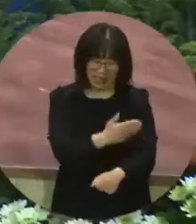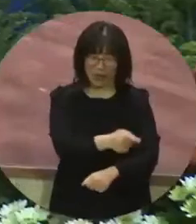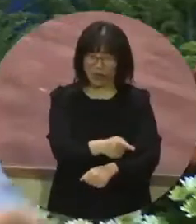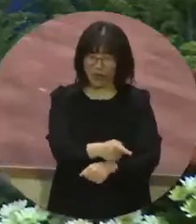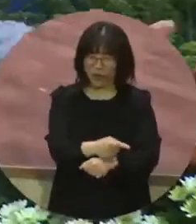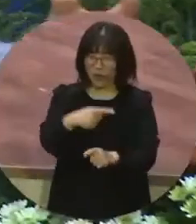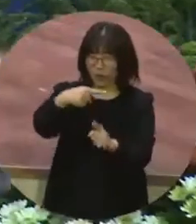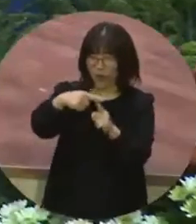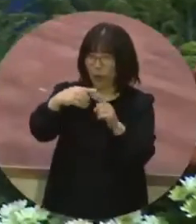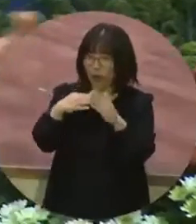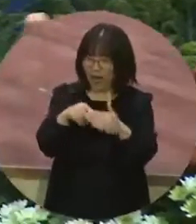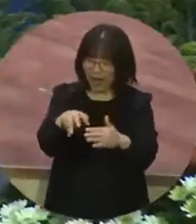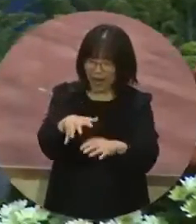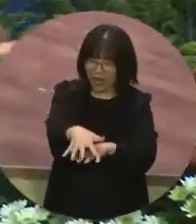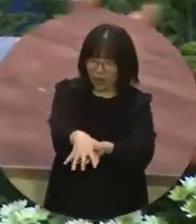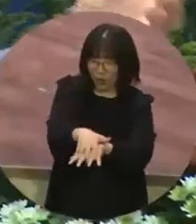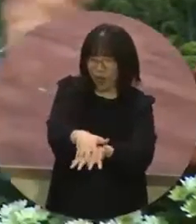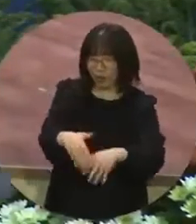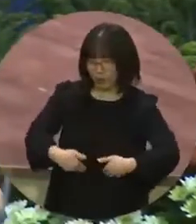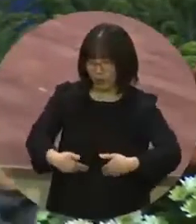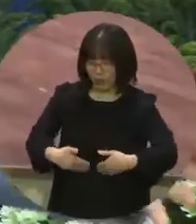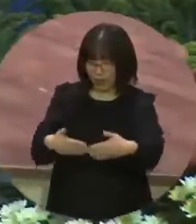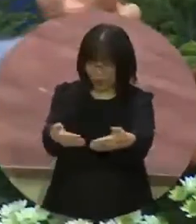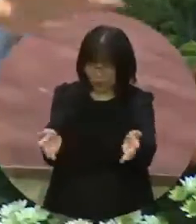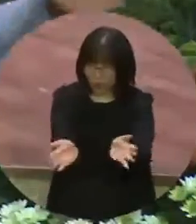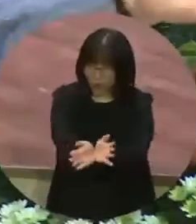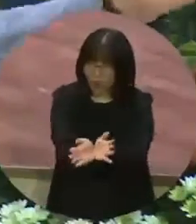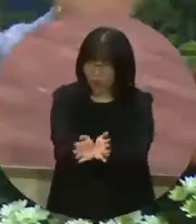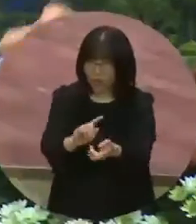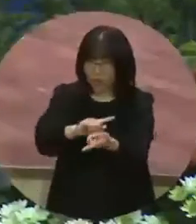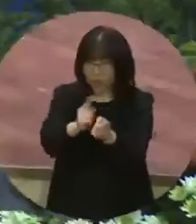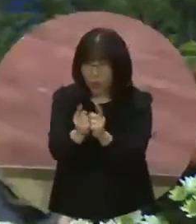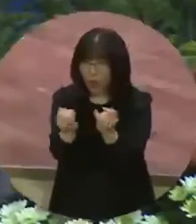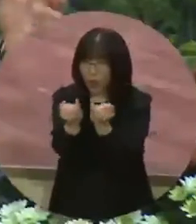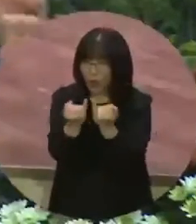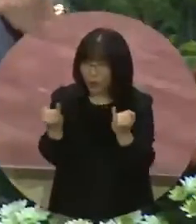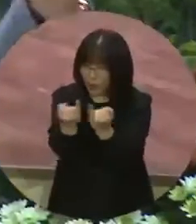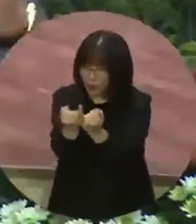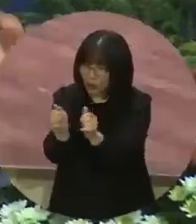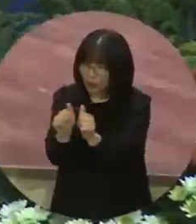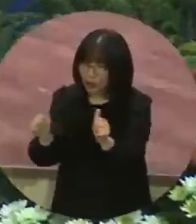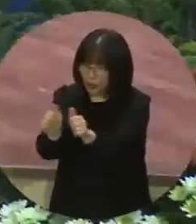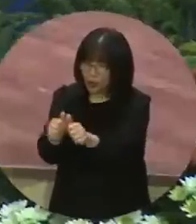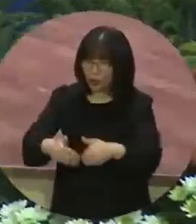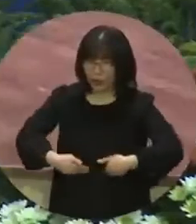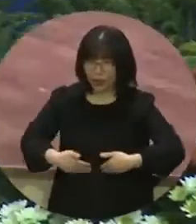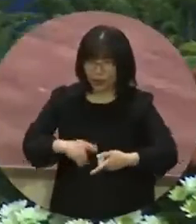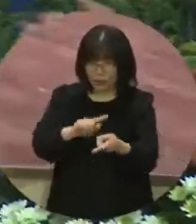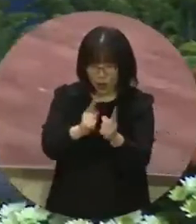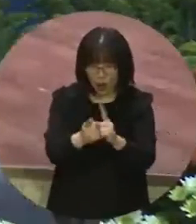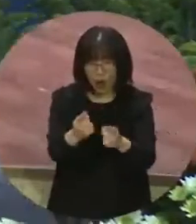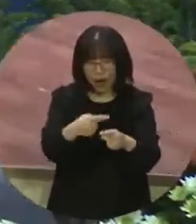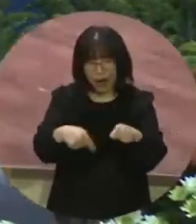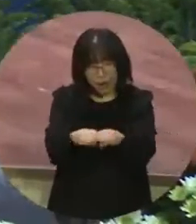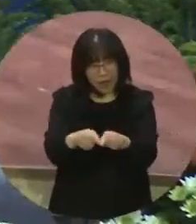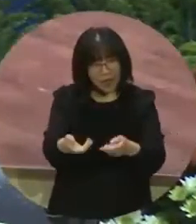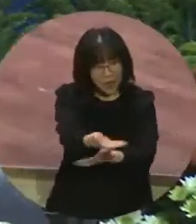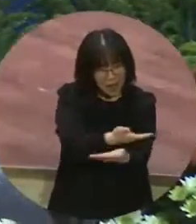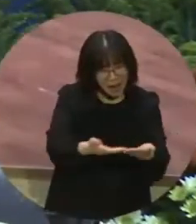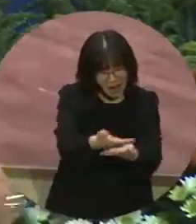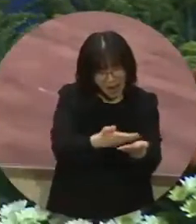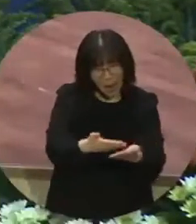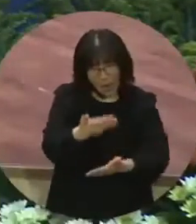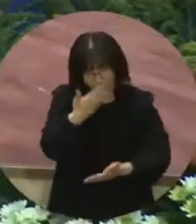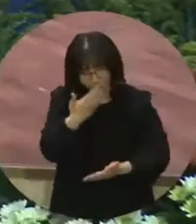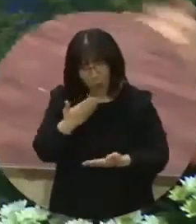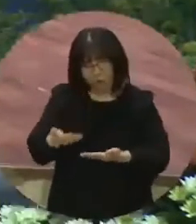있어요. 다 교제할 친교할 수도 헌신하고 봉사할 수도 기관과 부서가 다 있어요. 함께 같이 교제하고 실시로 맘 여세요. 아멘.